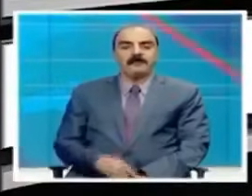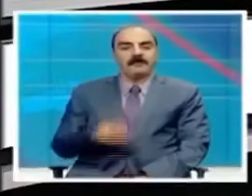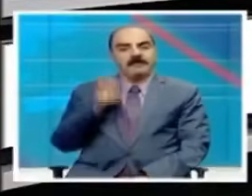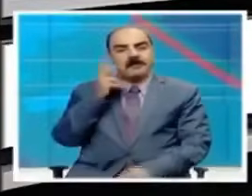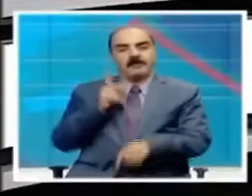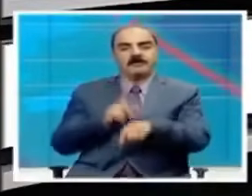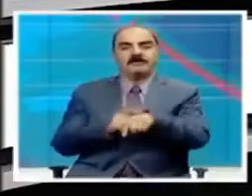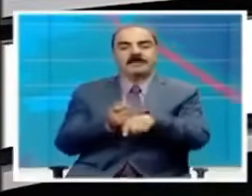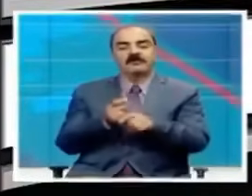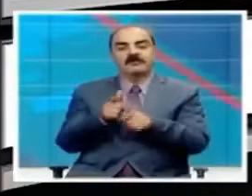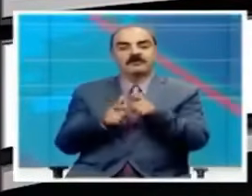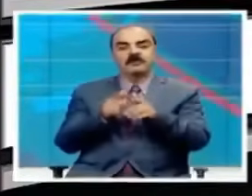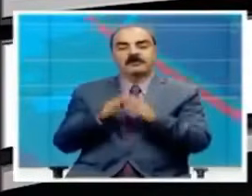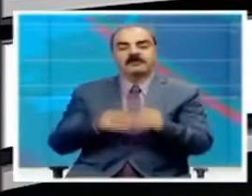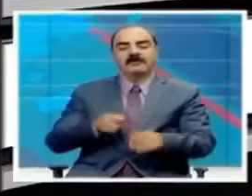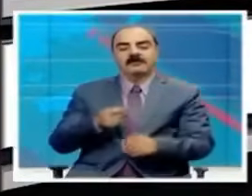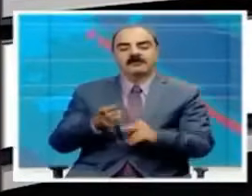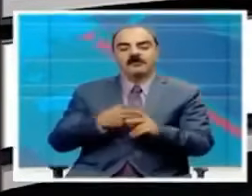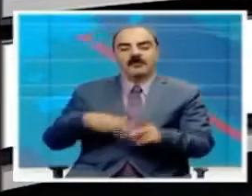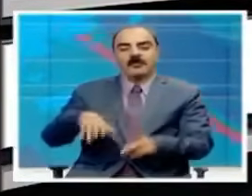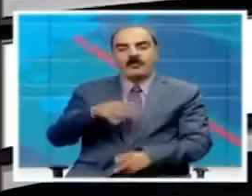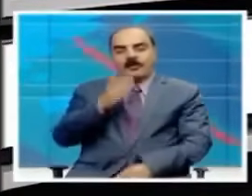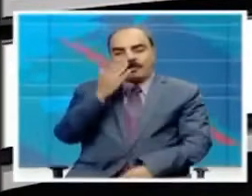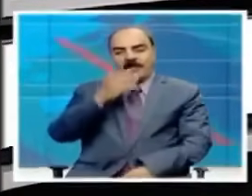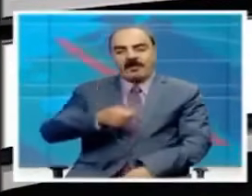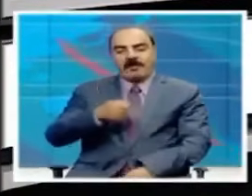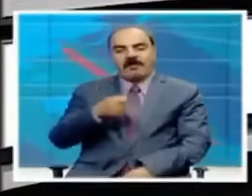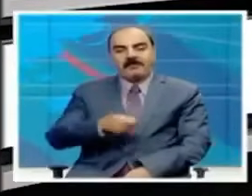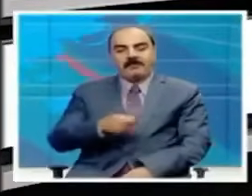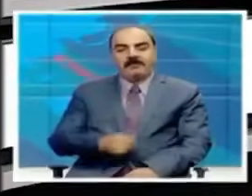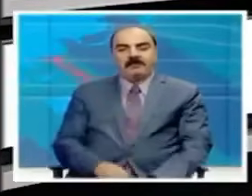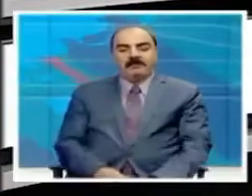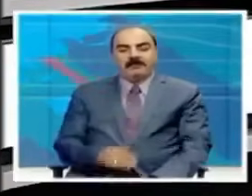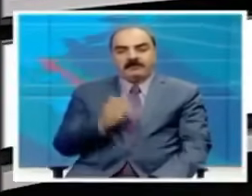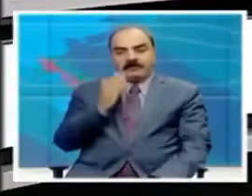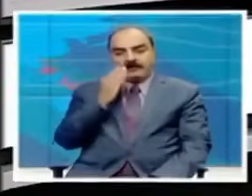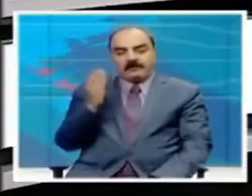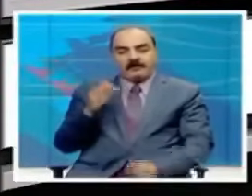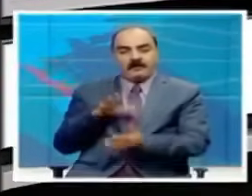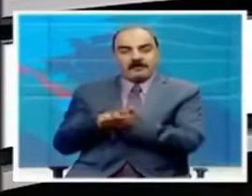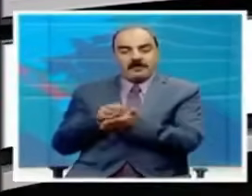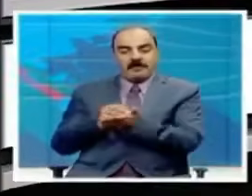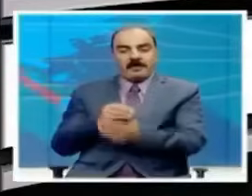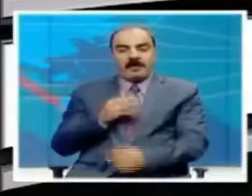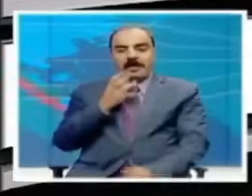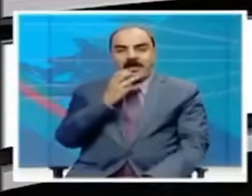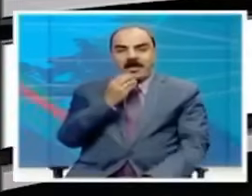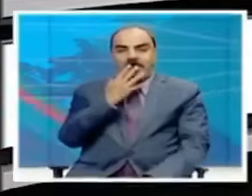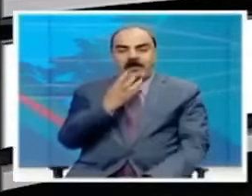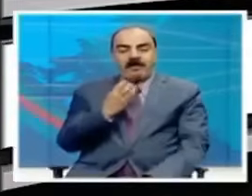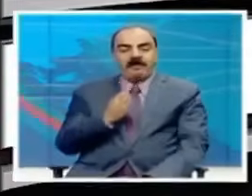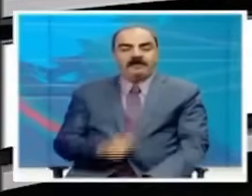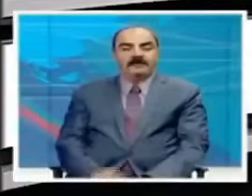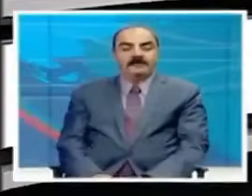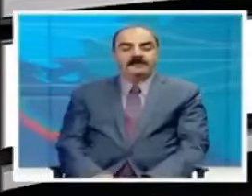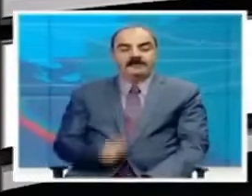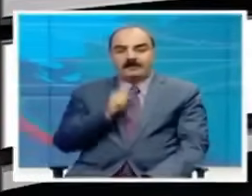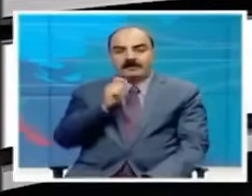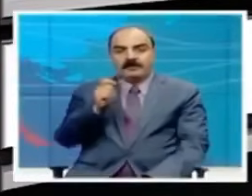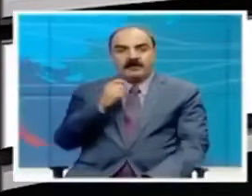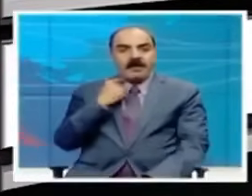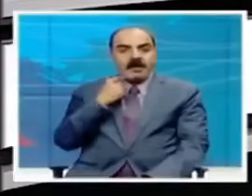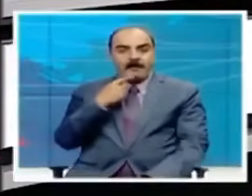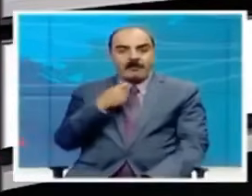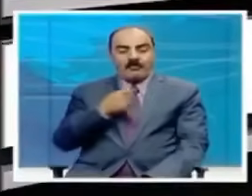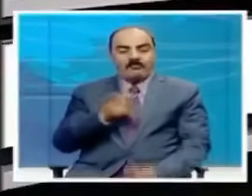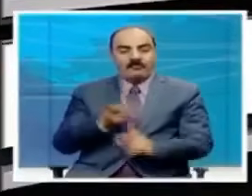الخامسة من التلفزيون المصري. السيدات والسادة في كل مكان، مرحبا بكم ومرحبا بك زميلتي هبة فهمي. أهلا بك عمرو